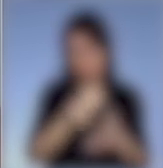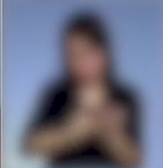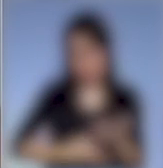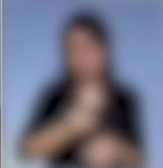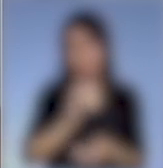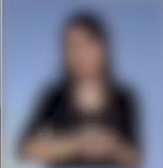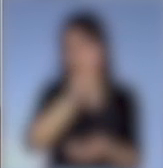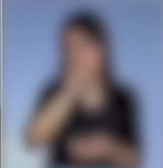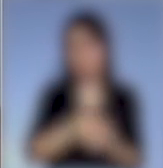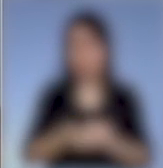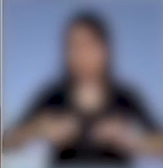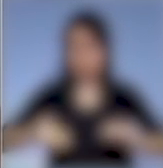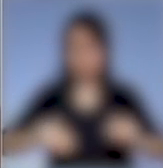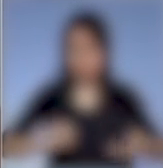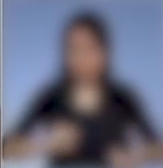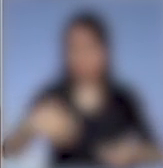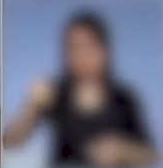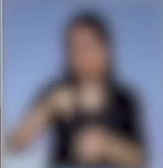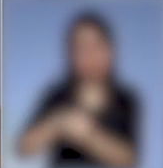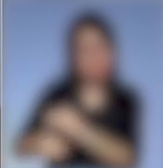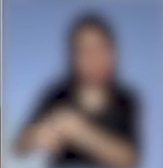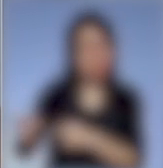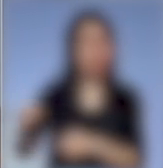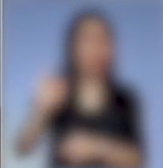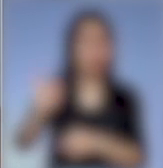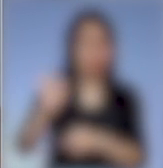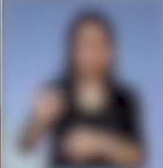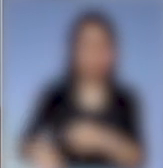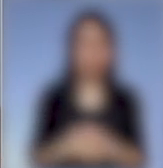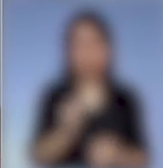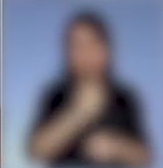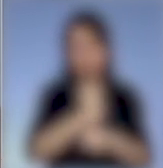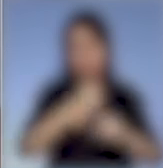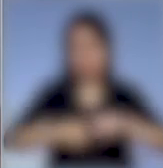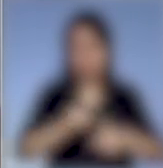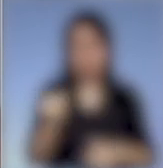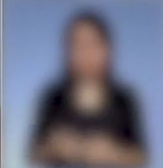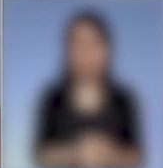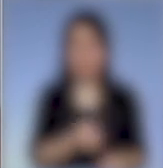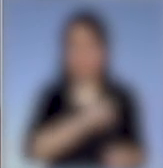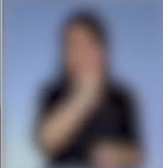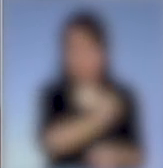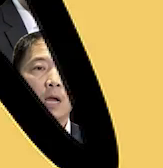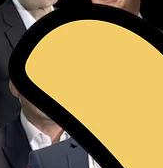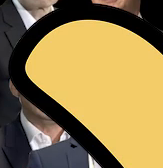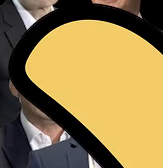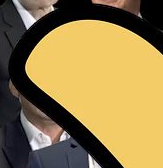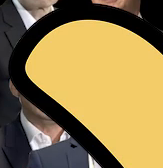但他們反過來指責主席違反議事規則行事，賊喊捉賊，實在是荒